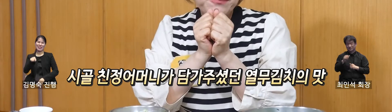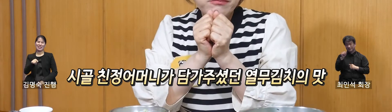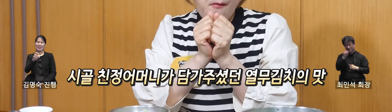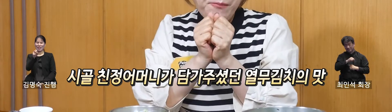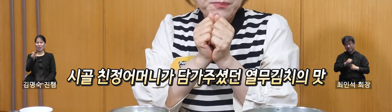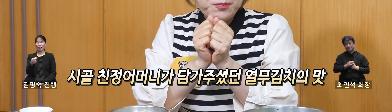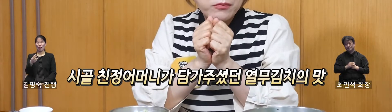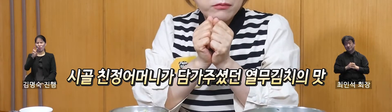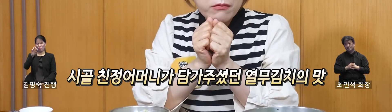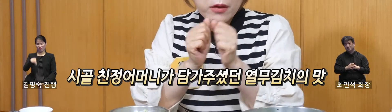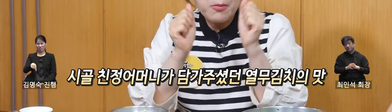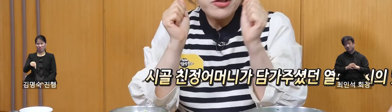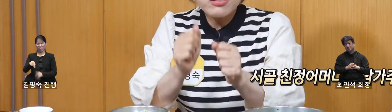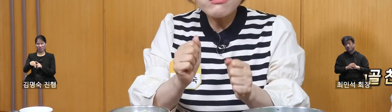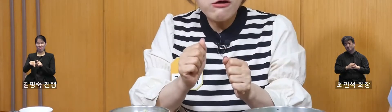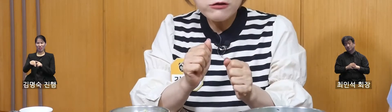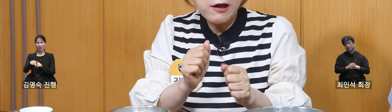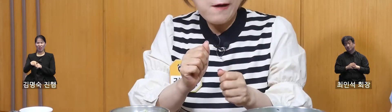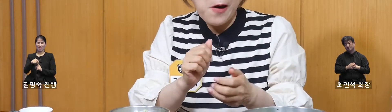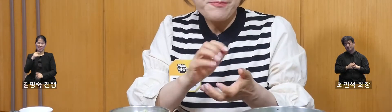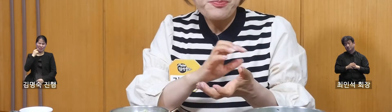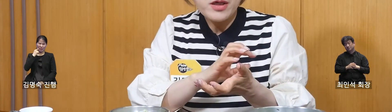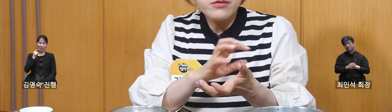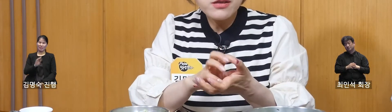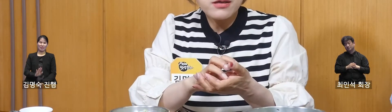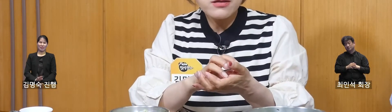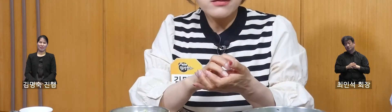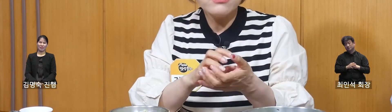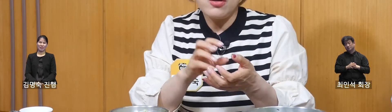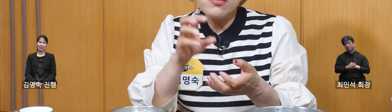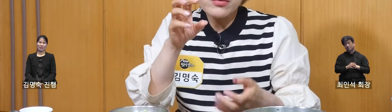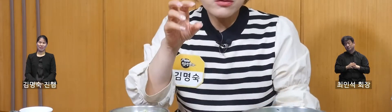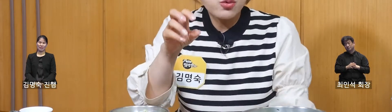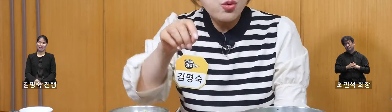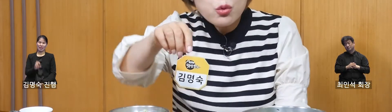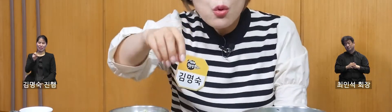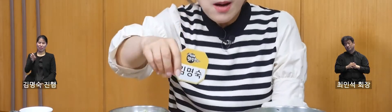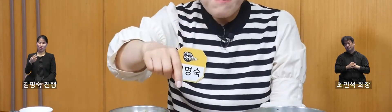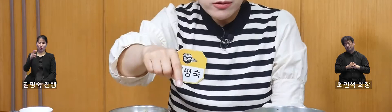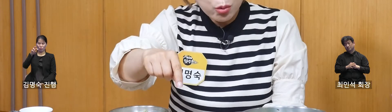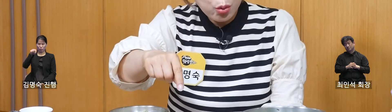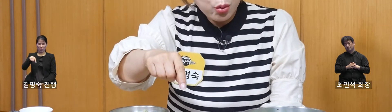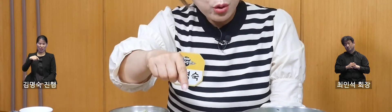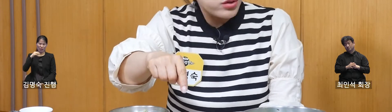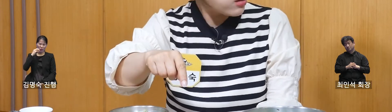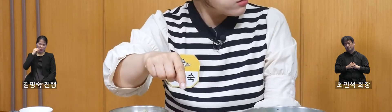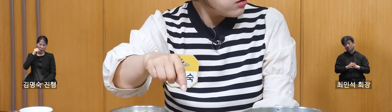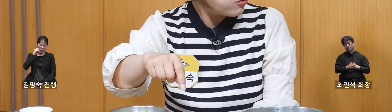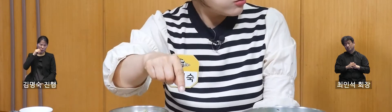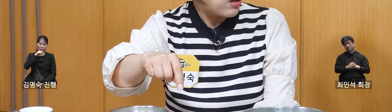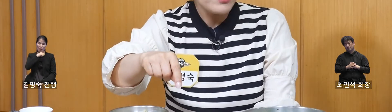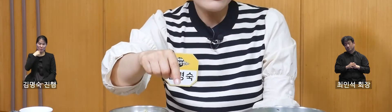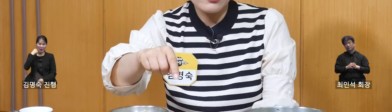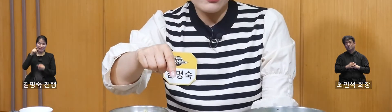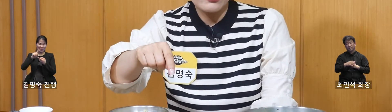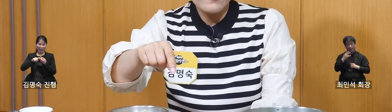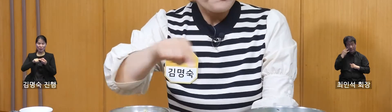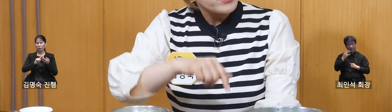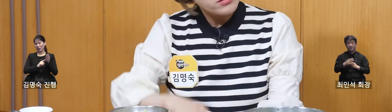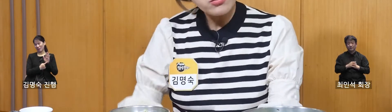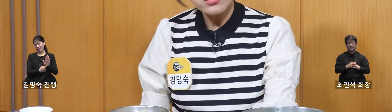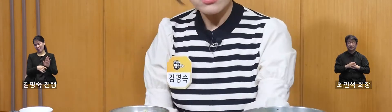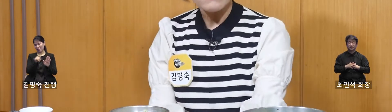열무가 뭐 쓰거나 이게 아니라 그 열무의 그 고소한 맛도 여기에 그대로 네.